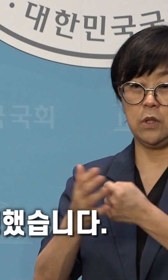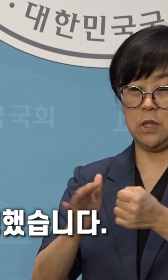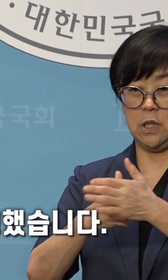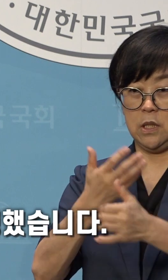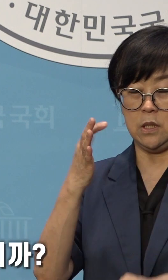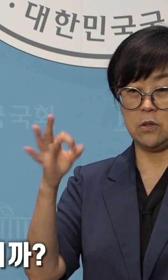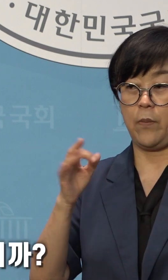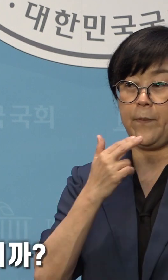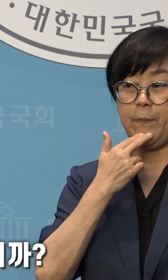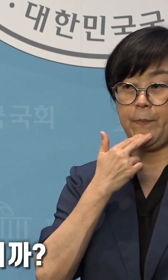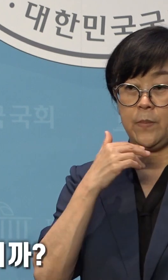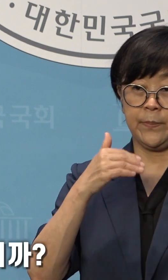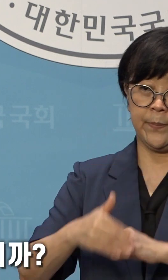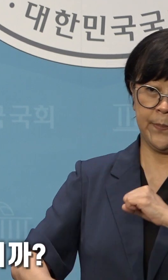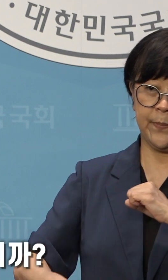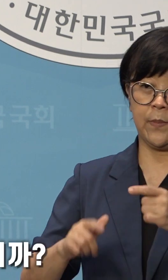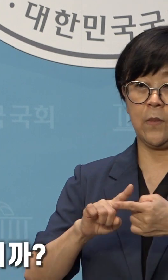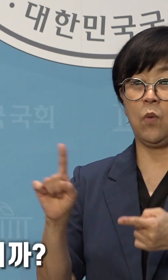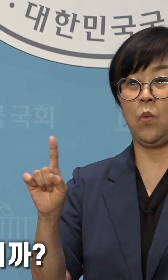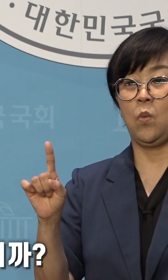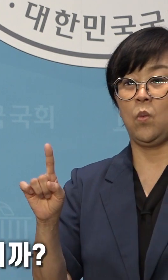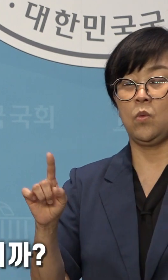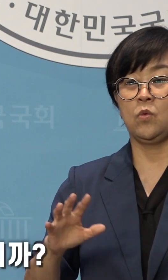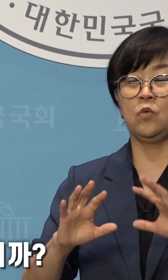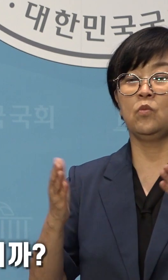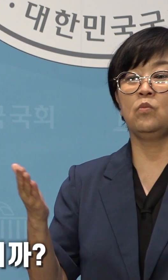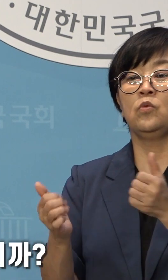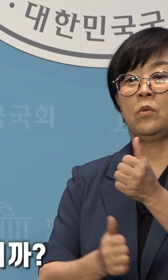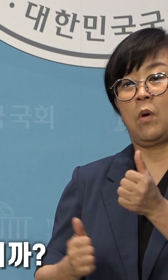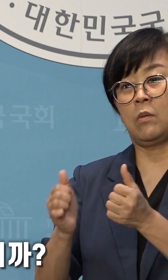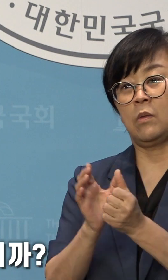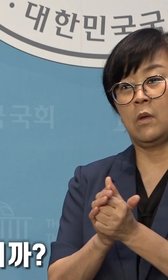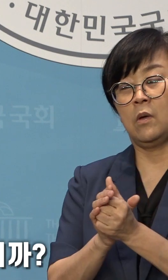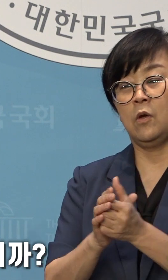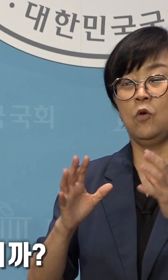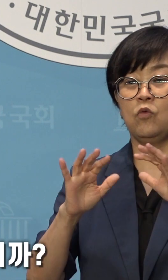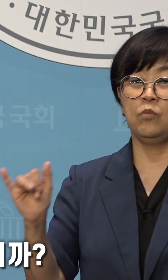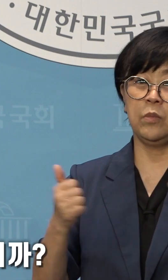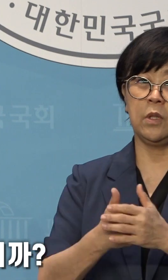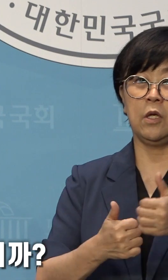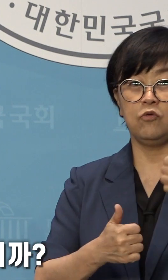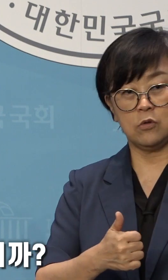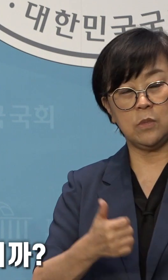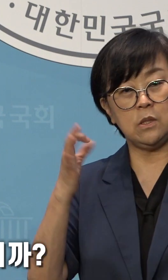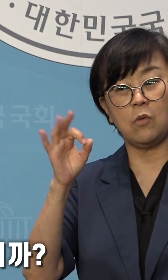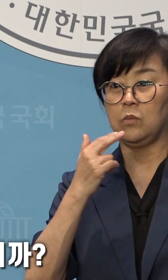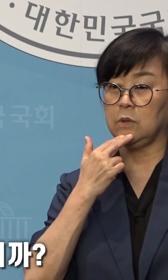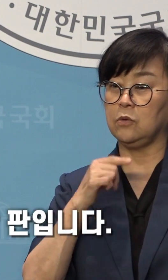부정했습니다. 이렇게 어떻게 국무위원이 국민 주권을 부정할 수